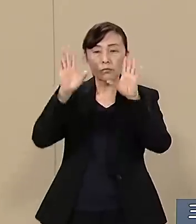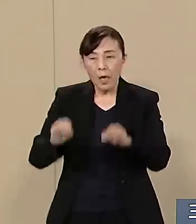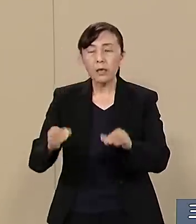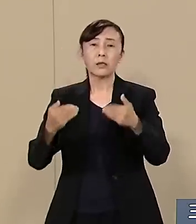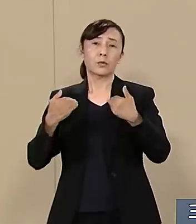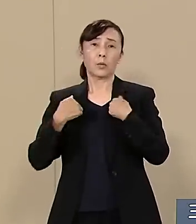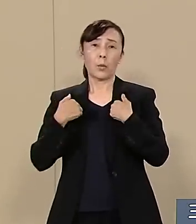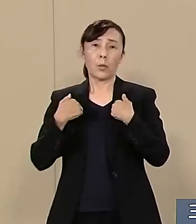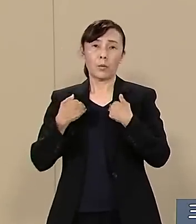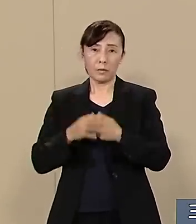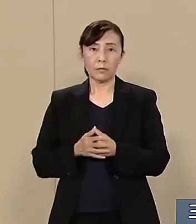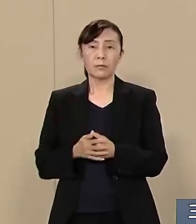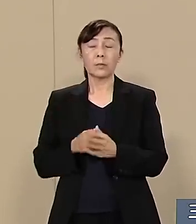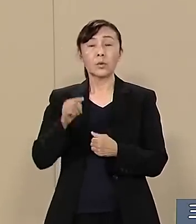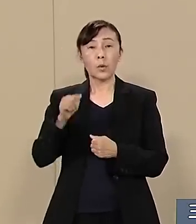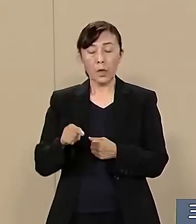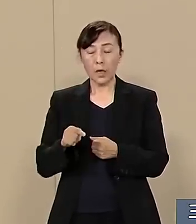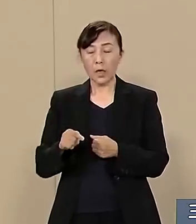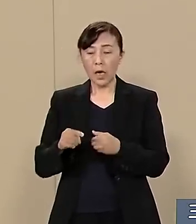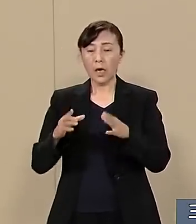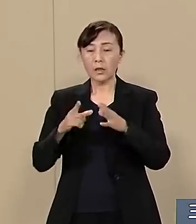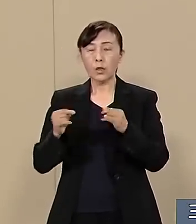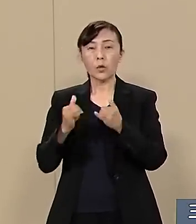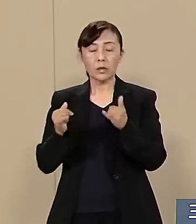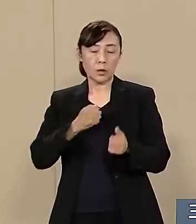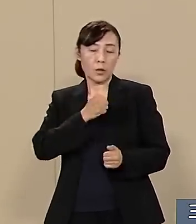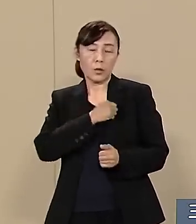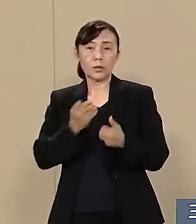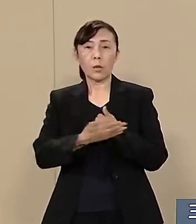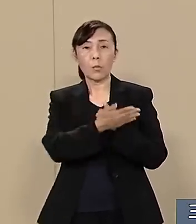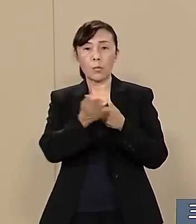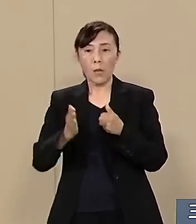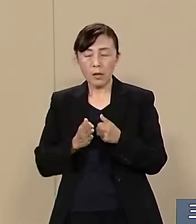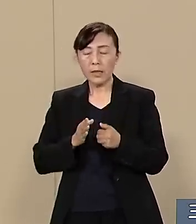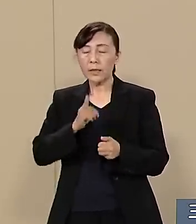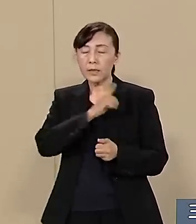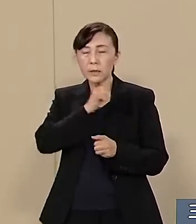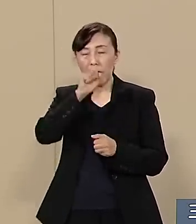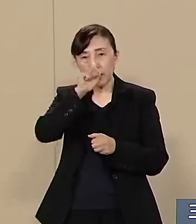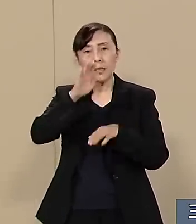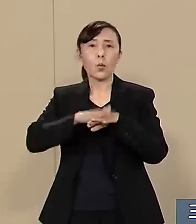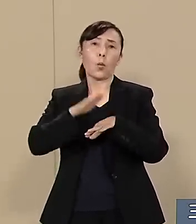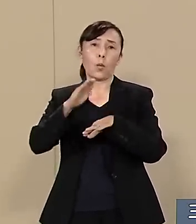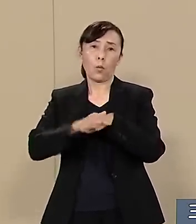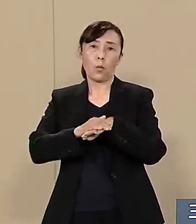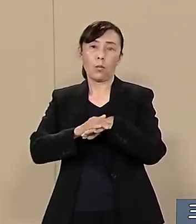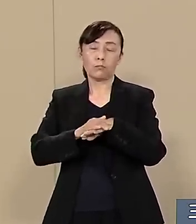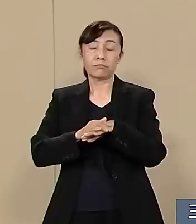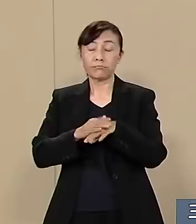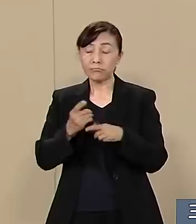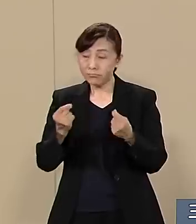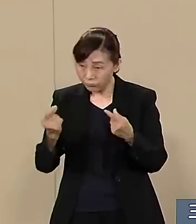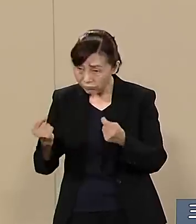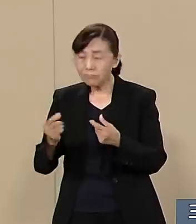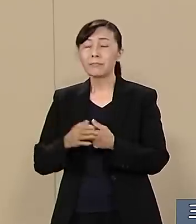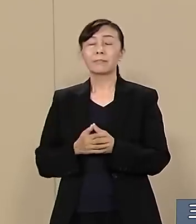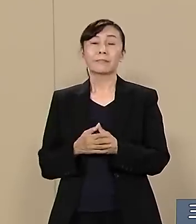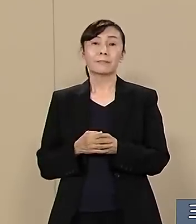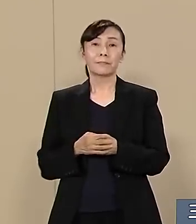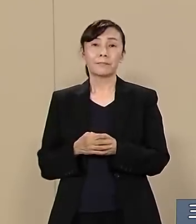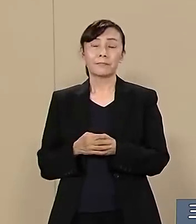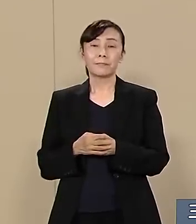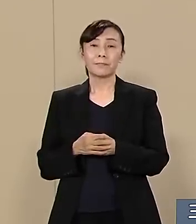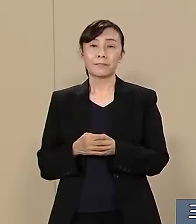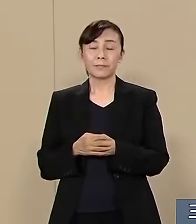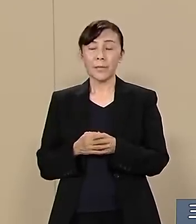ならないんですよそれが日本人の命を守る一番の近道なんですいいですね本名